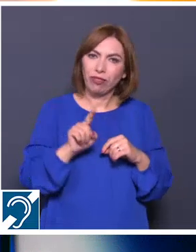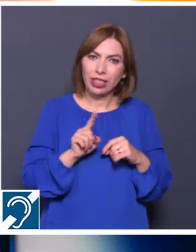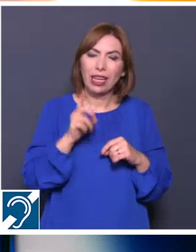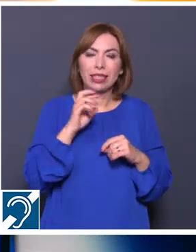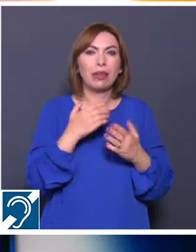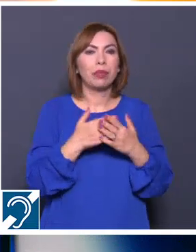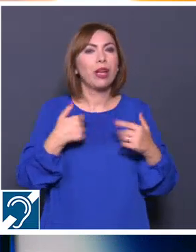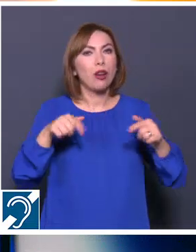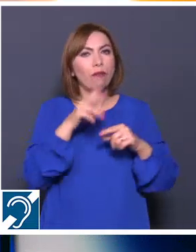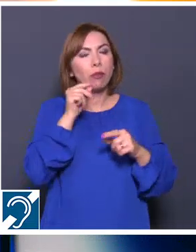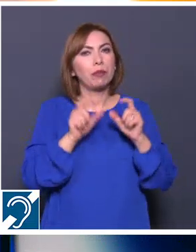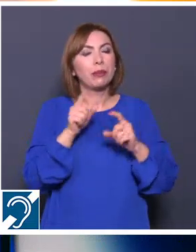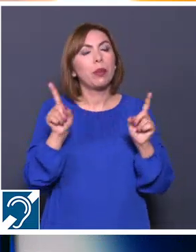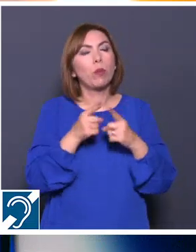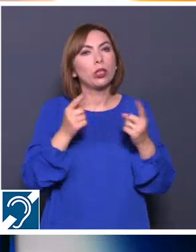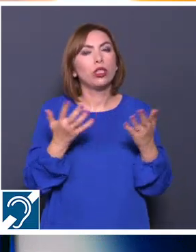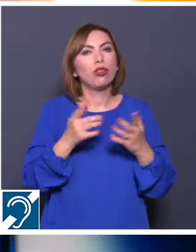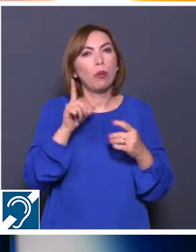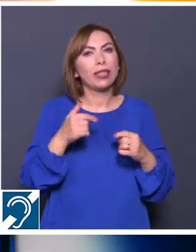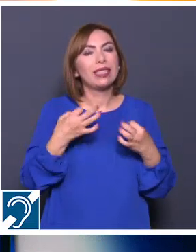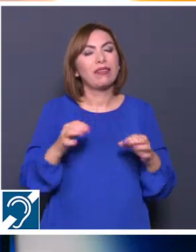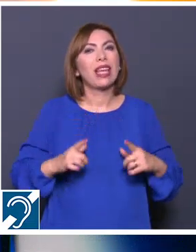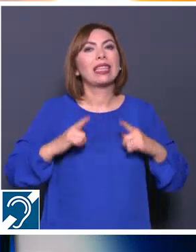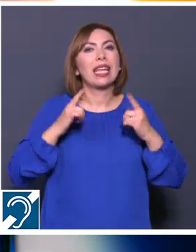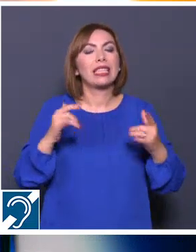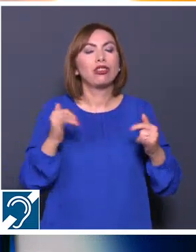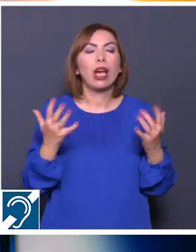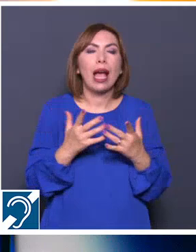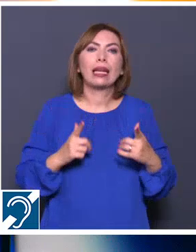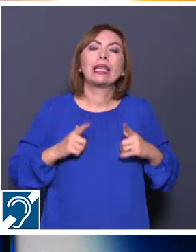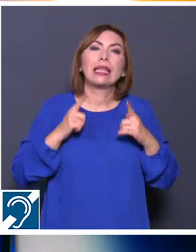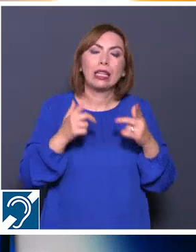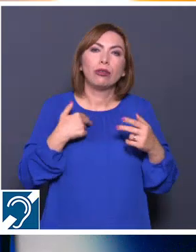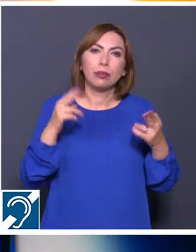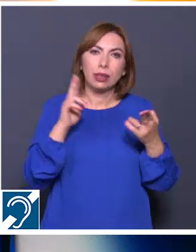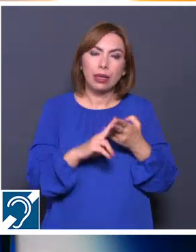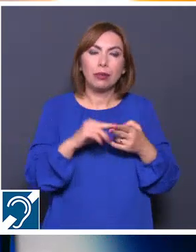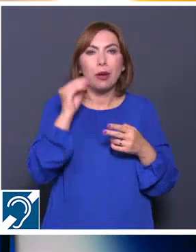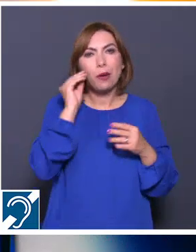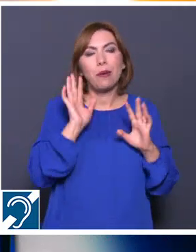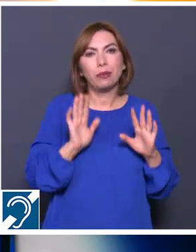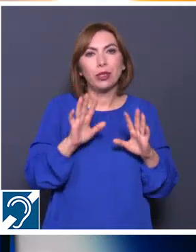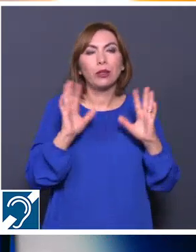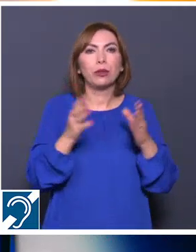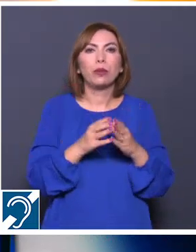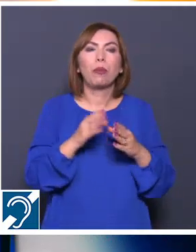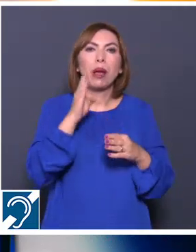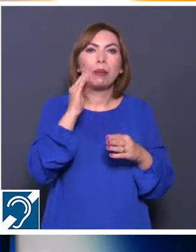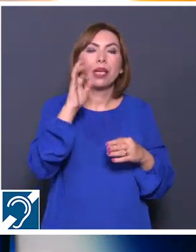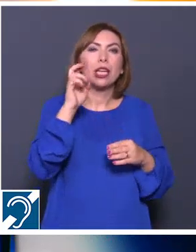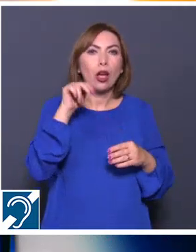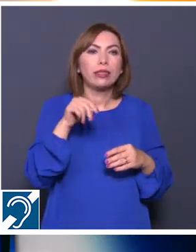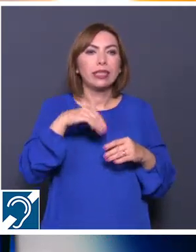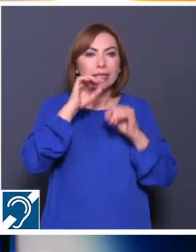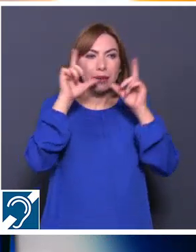Pentru că noi vorbim despre muzica ce poate fi trăită și care trăiește, ne întâlnim în mod natural cu trupa Byron în dimineața